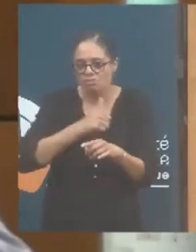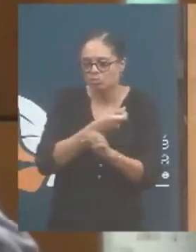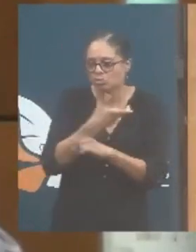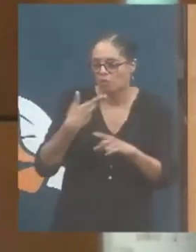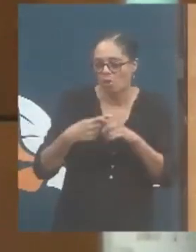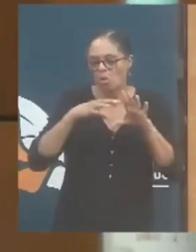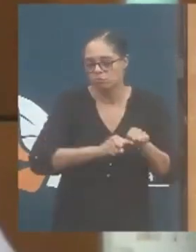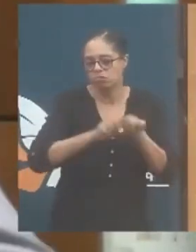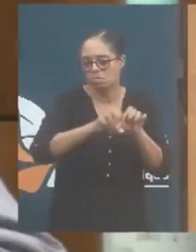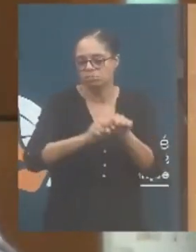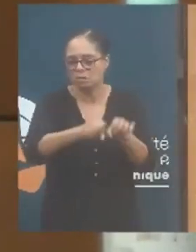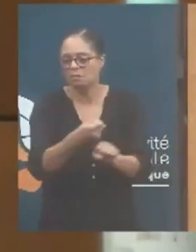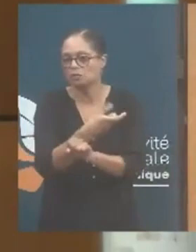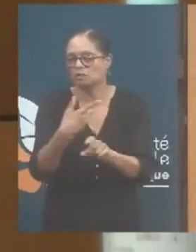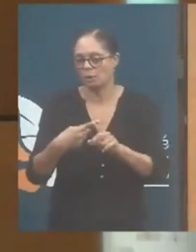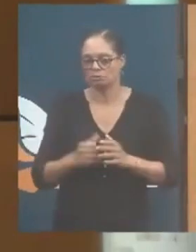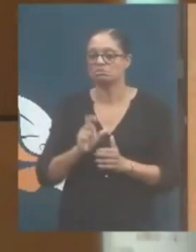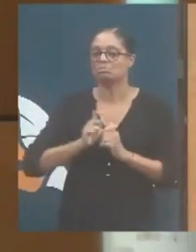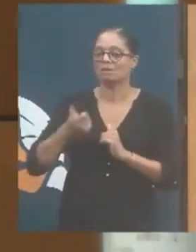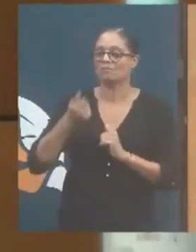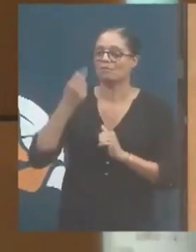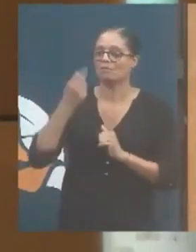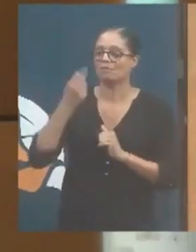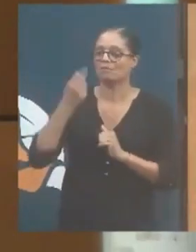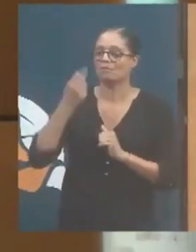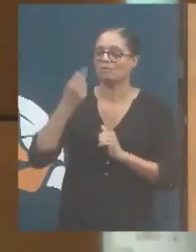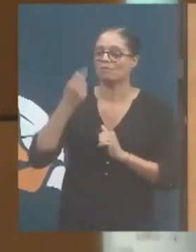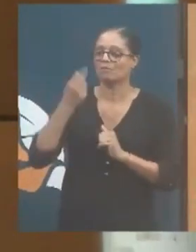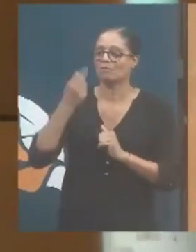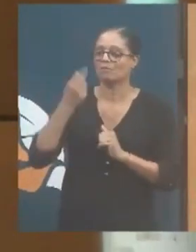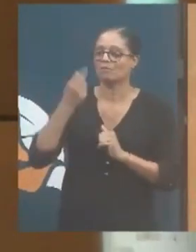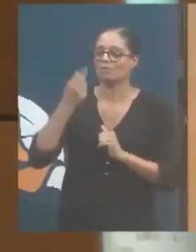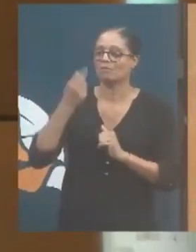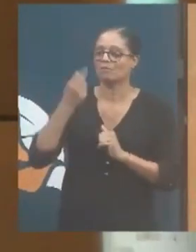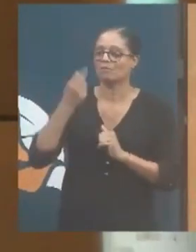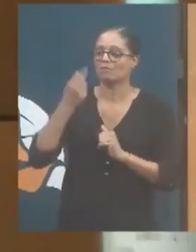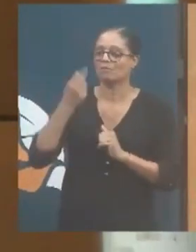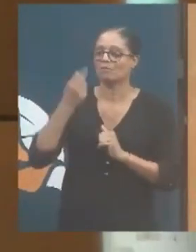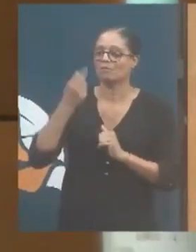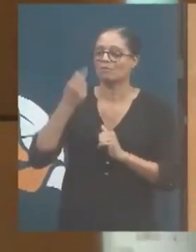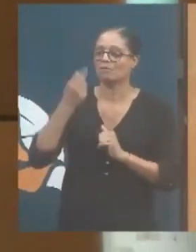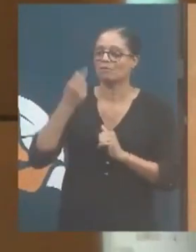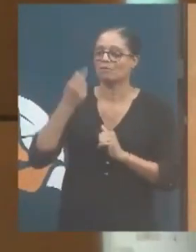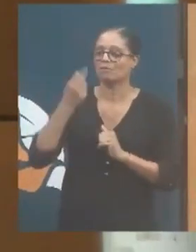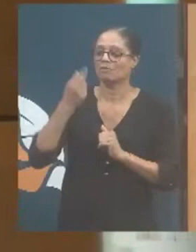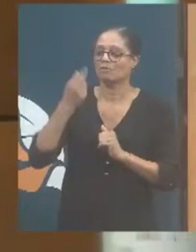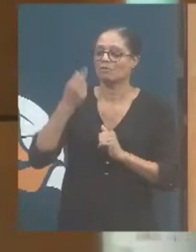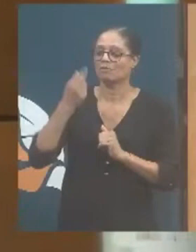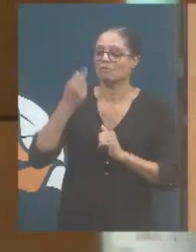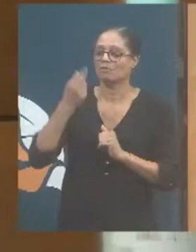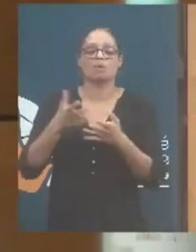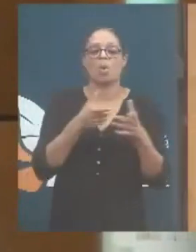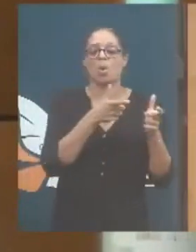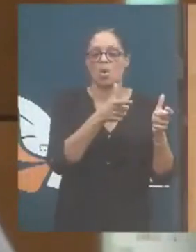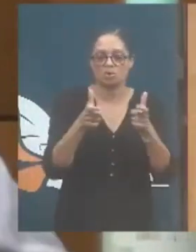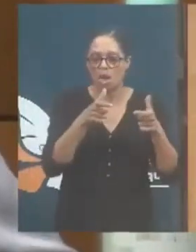puis est venue la colonisation européenne. D'ailleurs, ils se sont battus entre eux et à un moment donné, c'était une colonie française, pour contrôler cette route.